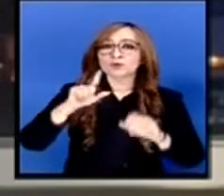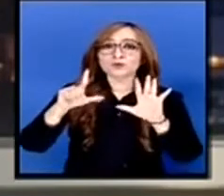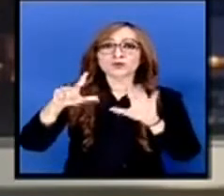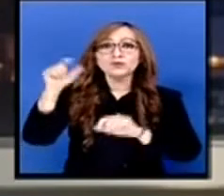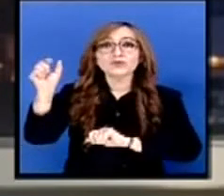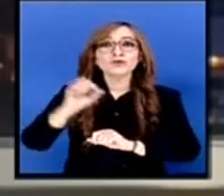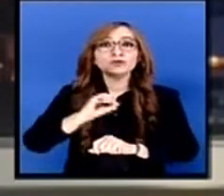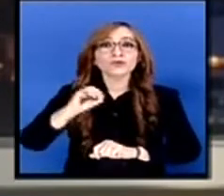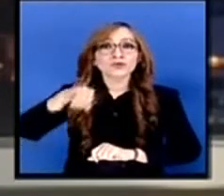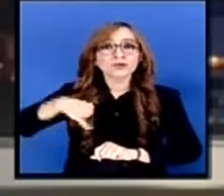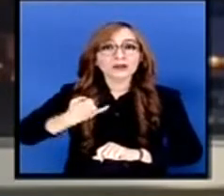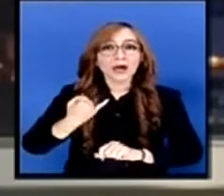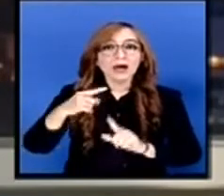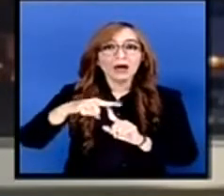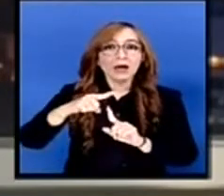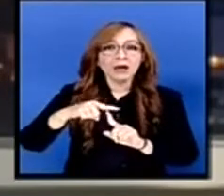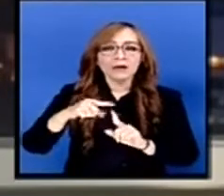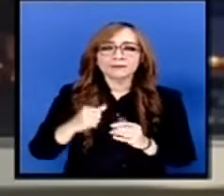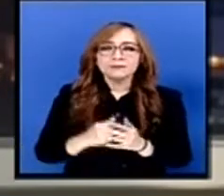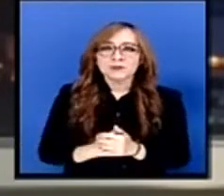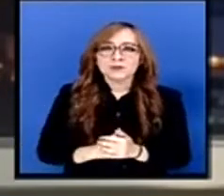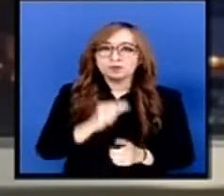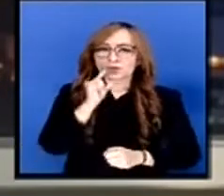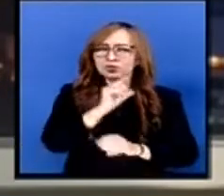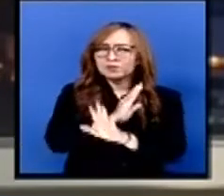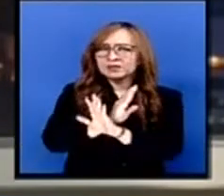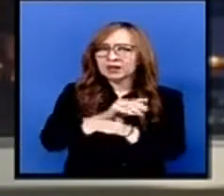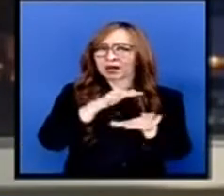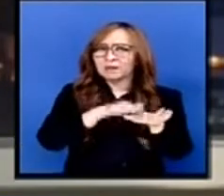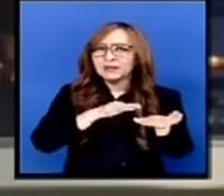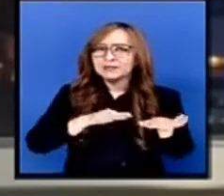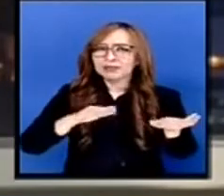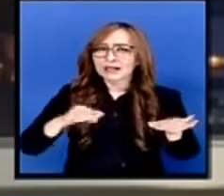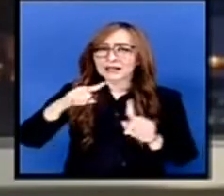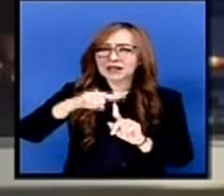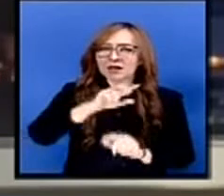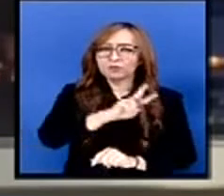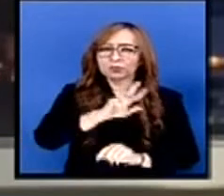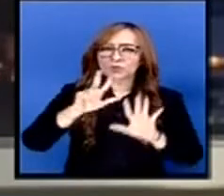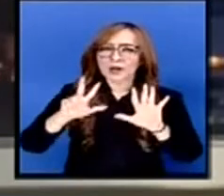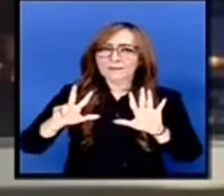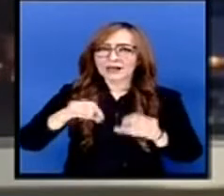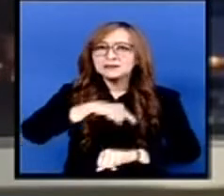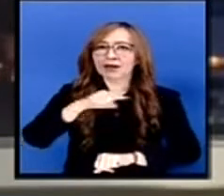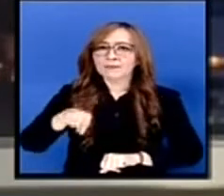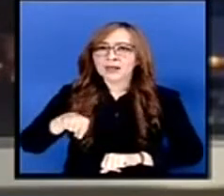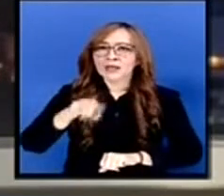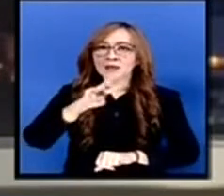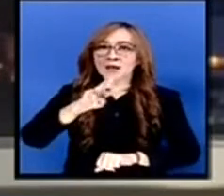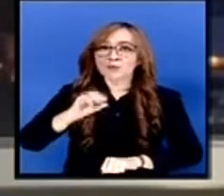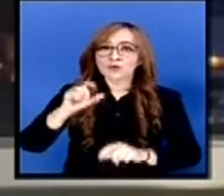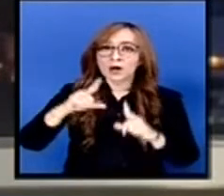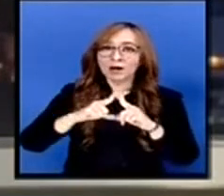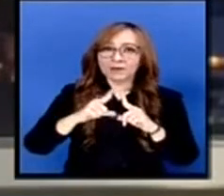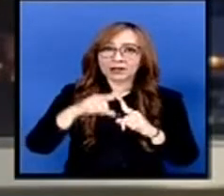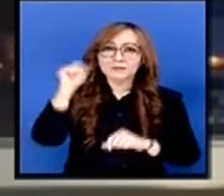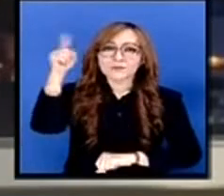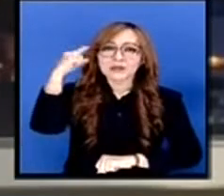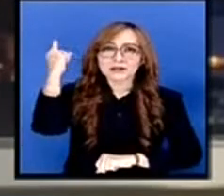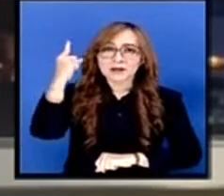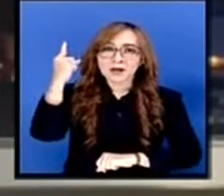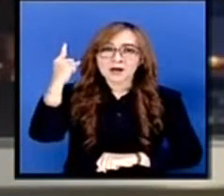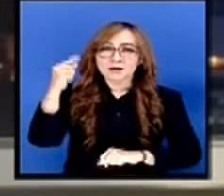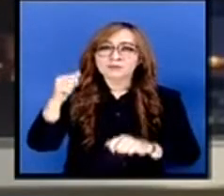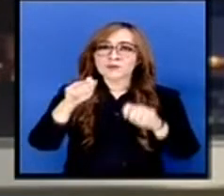juta pesepeda motor. Untuk mencegah kemacetan parah pada tanggal 28, 29, dan 30 April, pemerintah